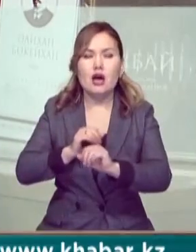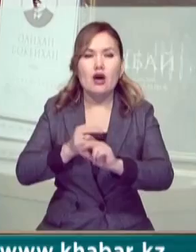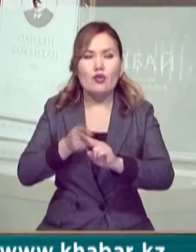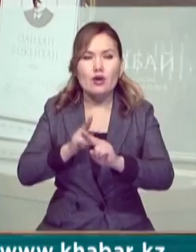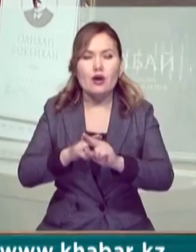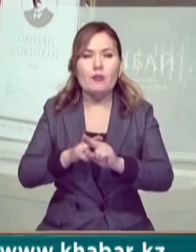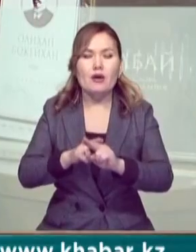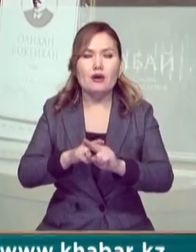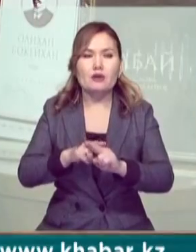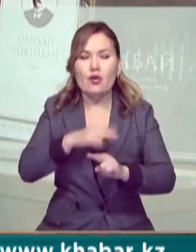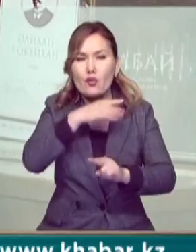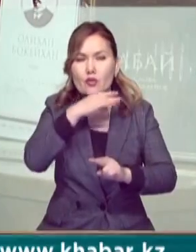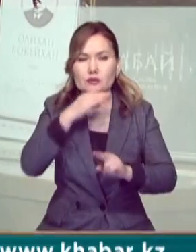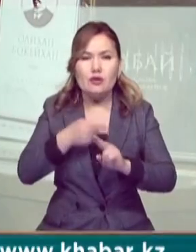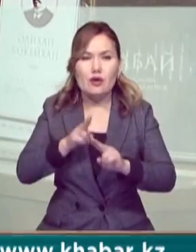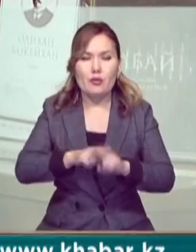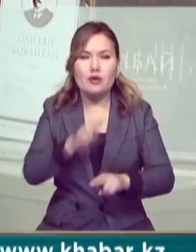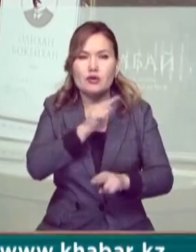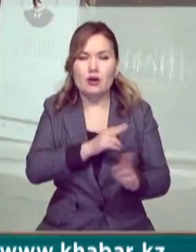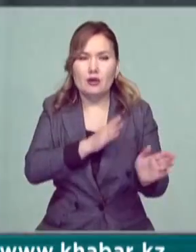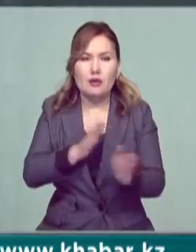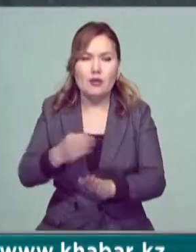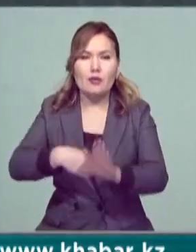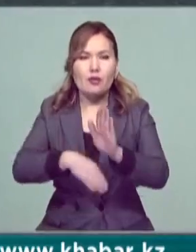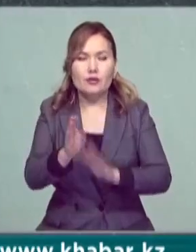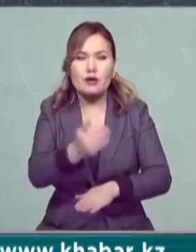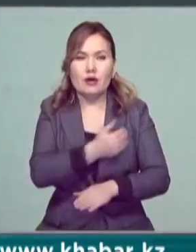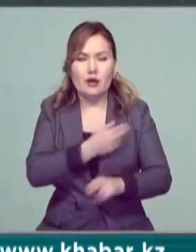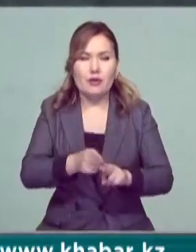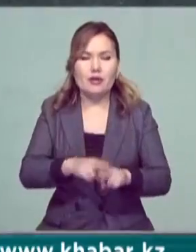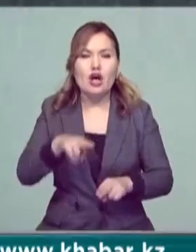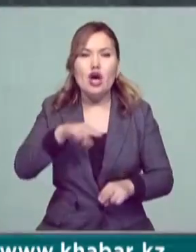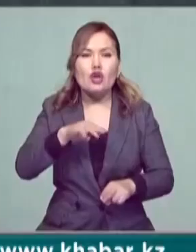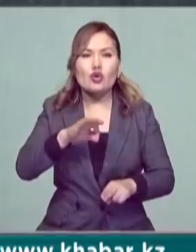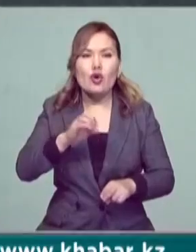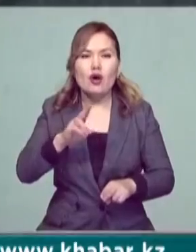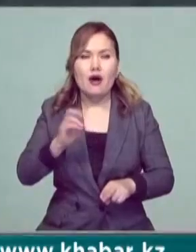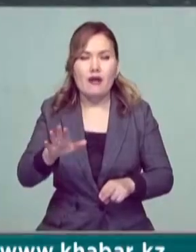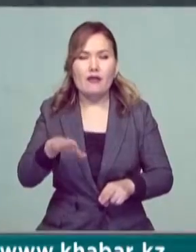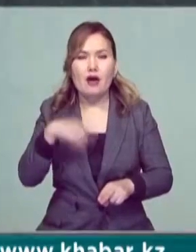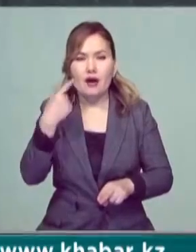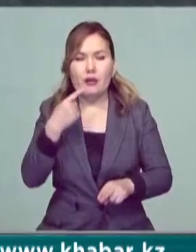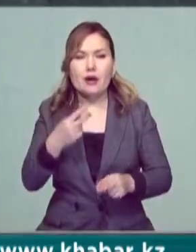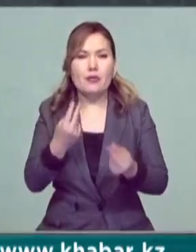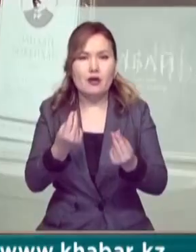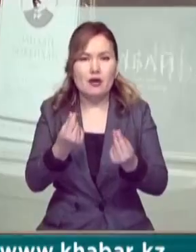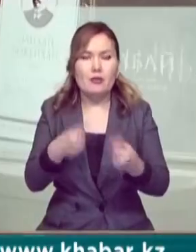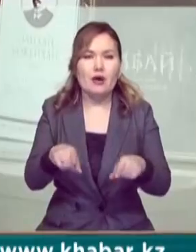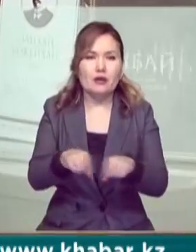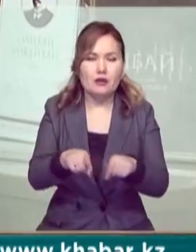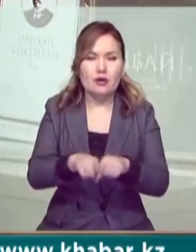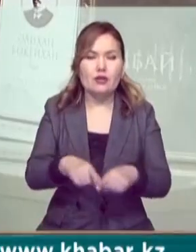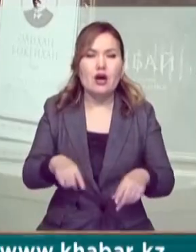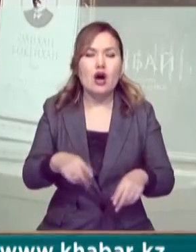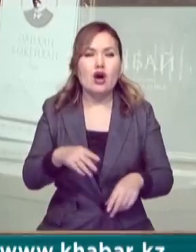әділетсіздік жасамауы деген біраз талаптары көрсетілген. Тоқаев мырза өте жақсы бюджет туралы айтты. Саяси жағынан.